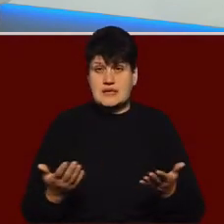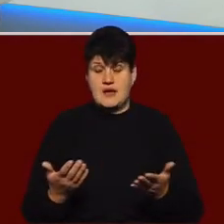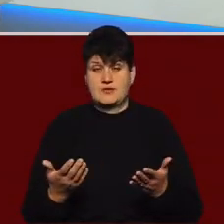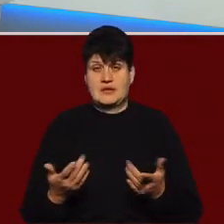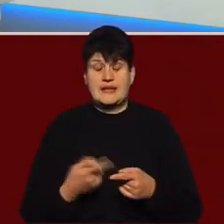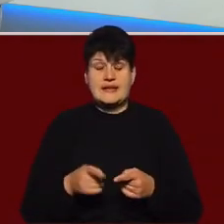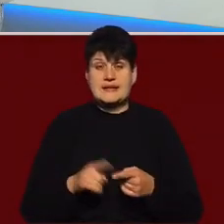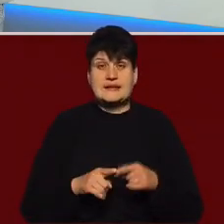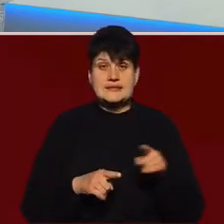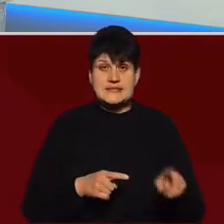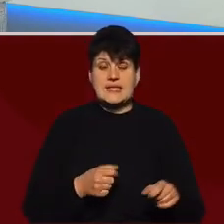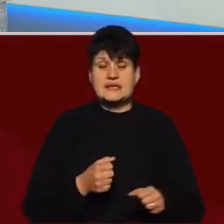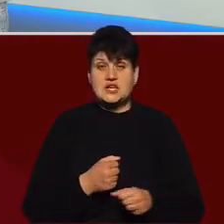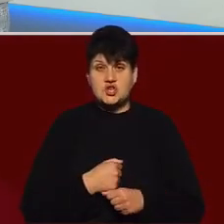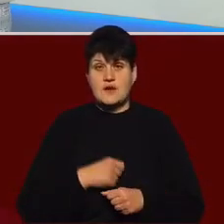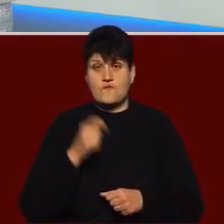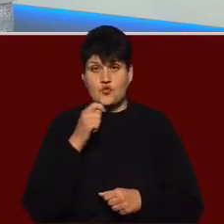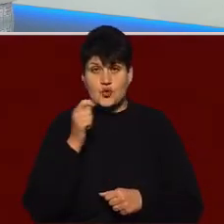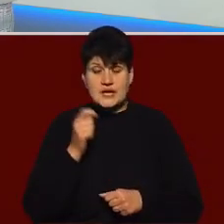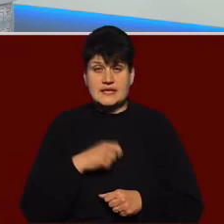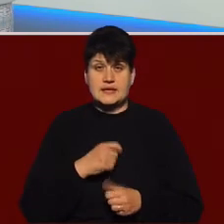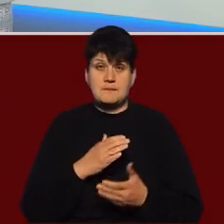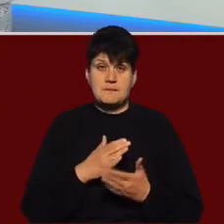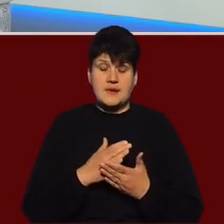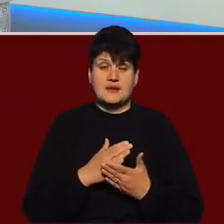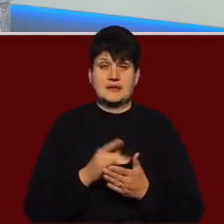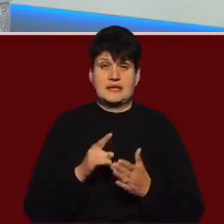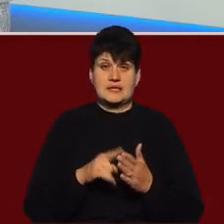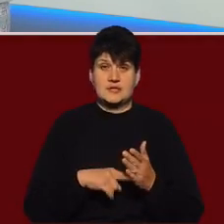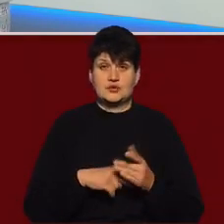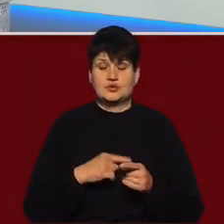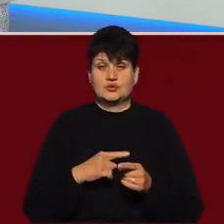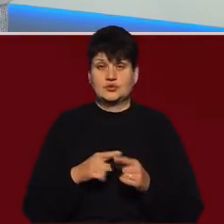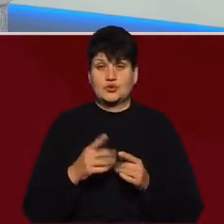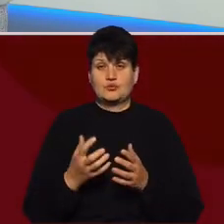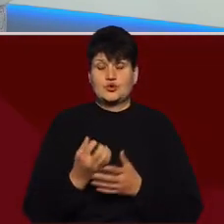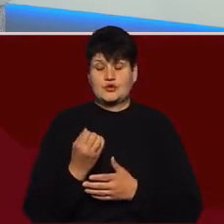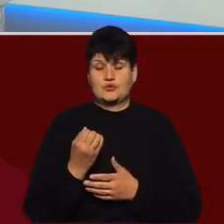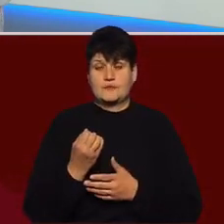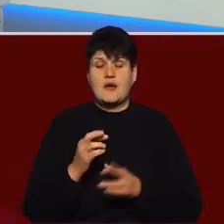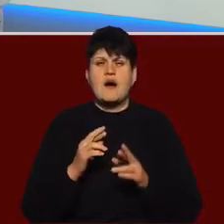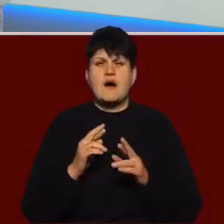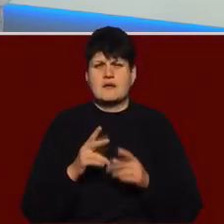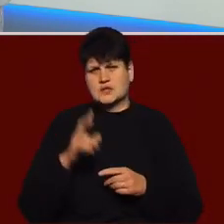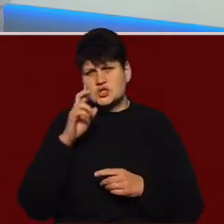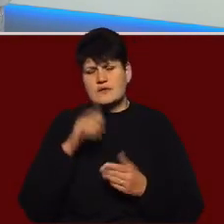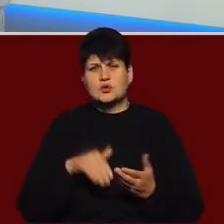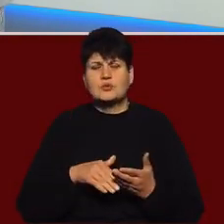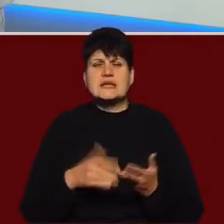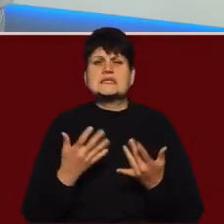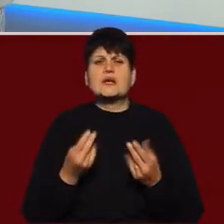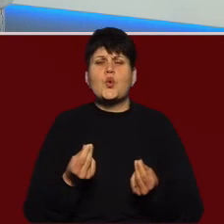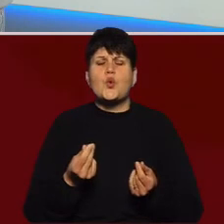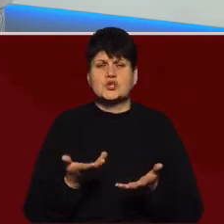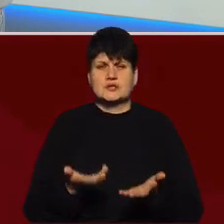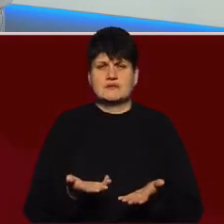стратегія, на жаль, в Україні. Маємо надію, щоб скоро до її досягнути. А як, власне, держава допомагає? Скільки коштів, зокрема, на